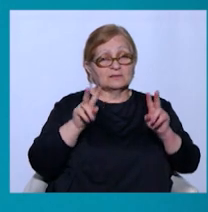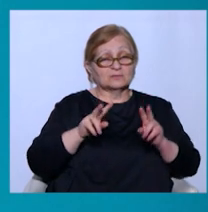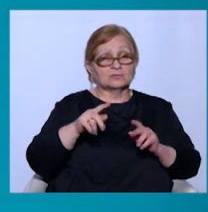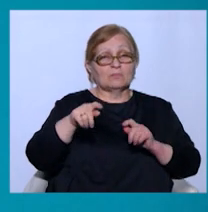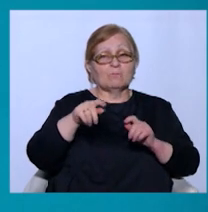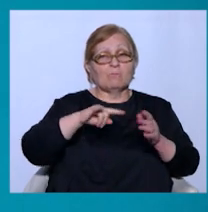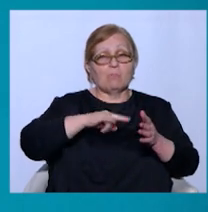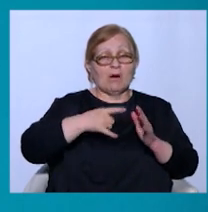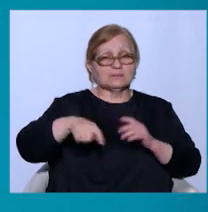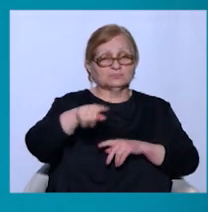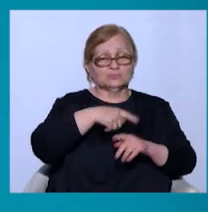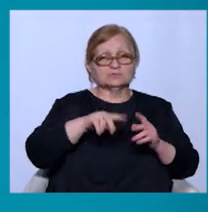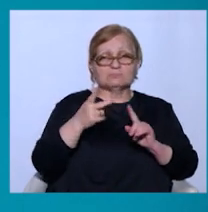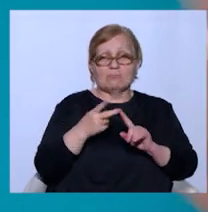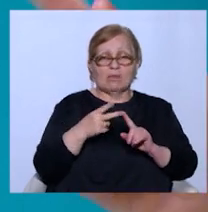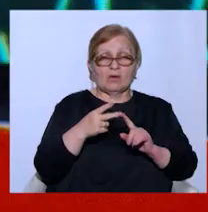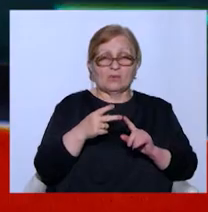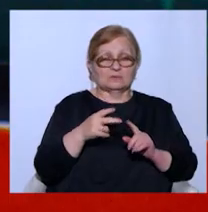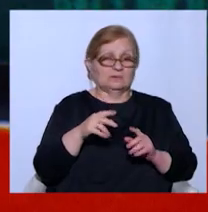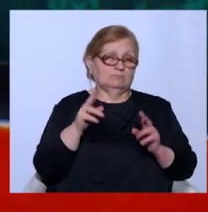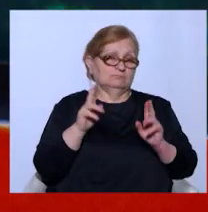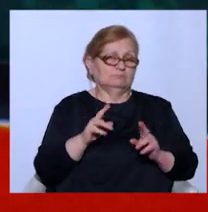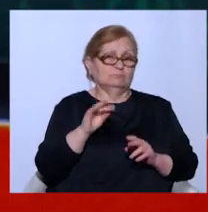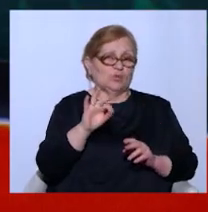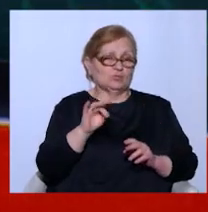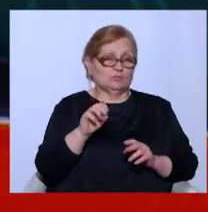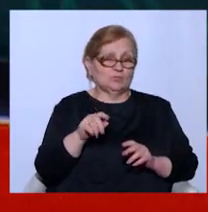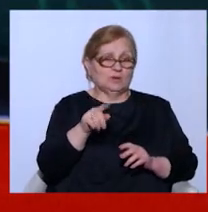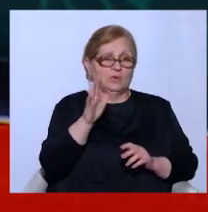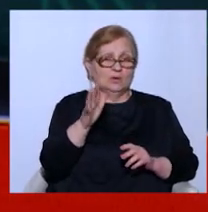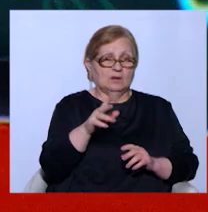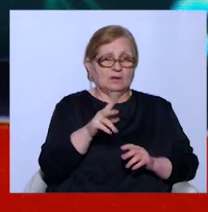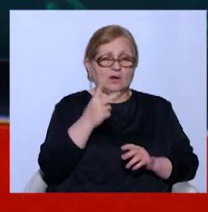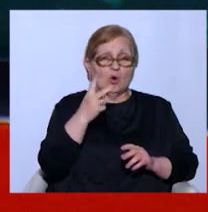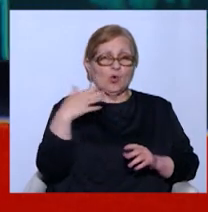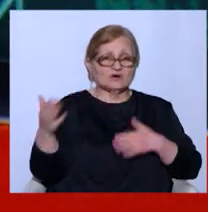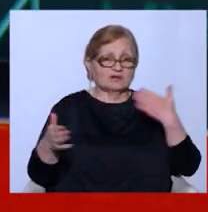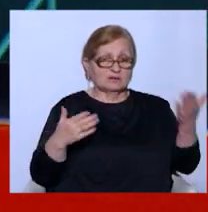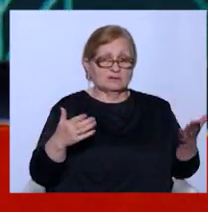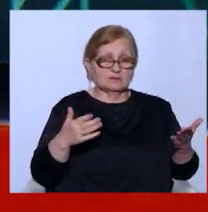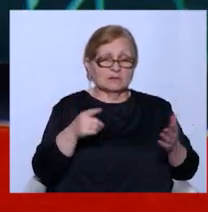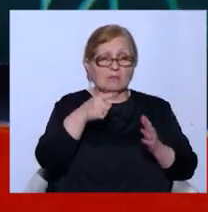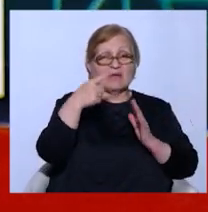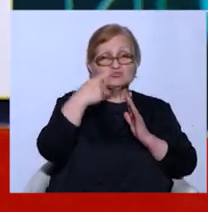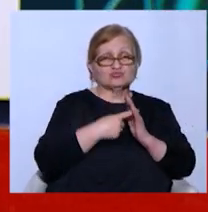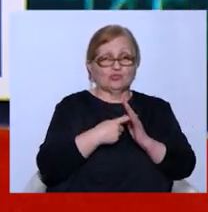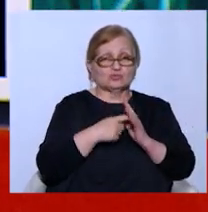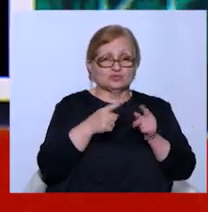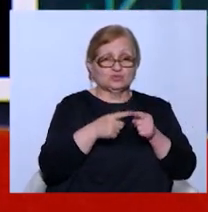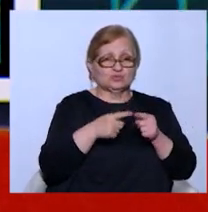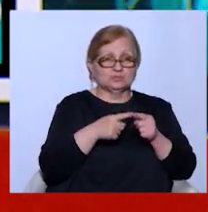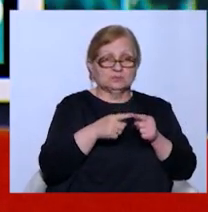ფართობის გამოსათვლელი მეორე ფორმულა. პარალელოგრამის ფართობი უდრის ორი გვერდის და მათ შორის მდებარე